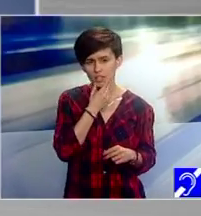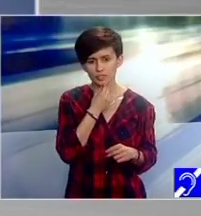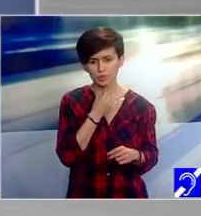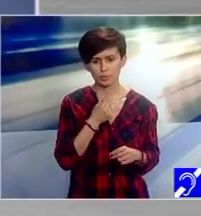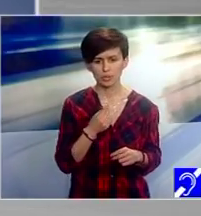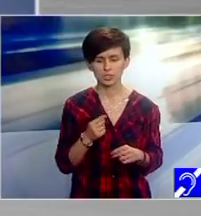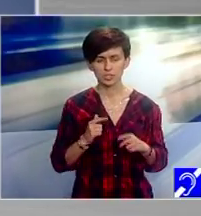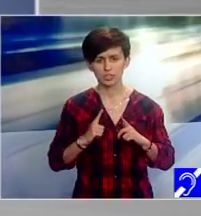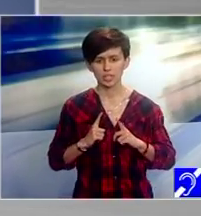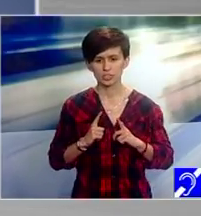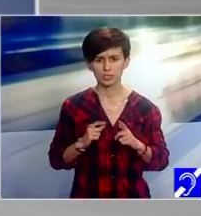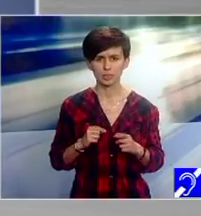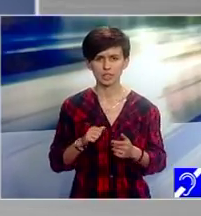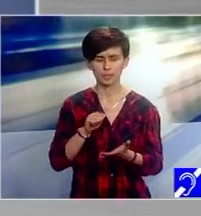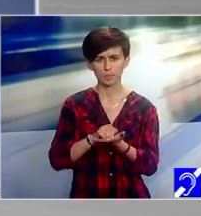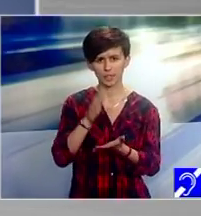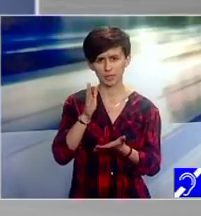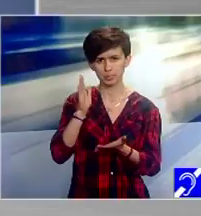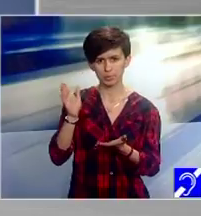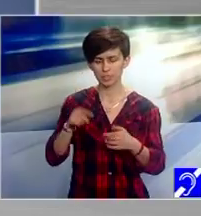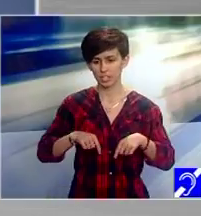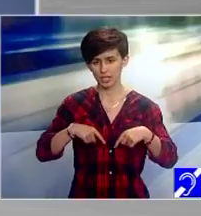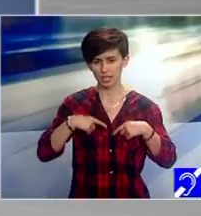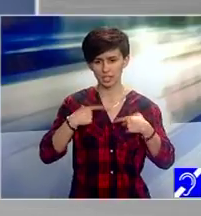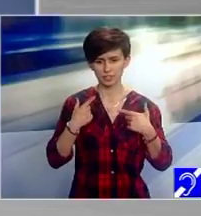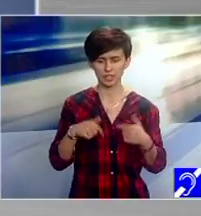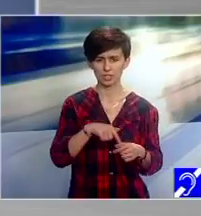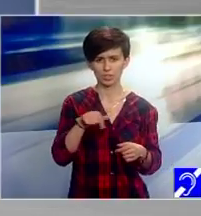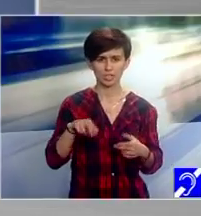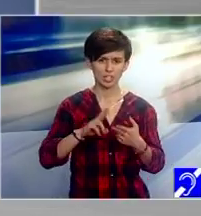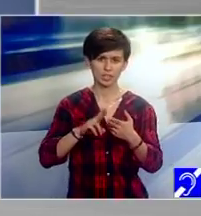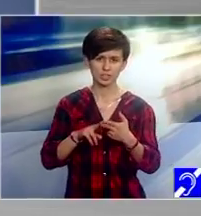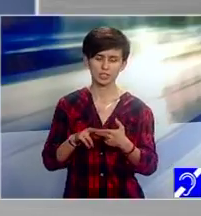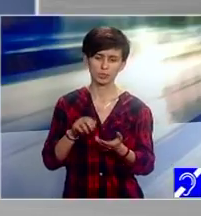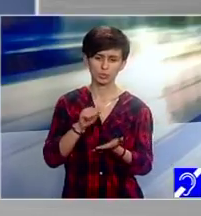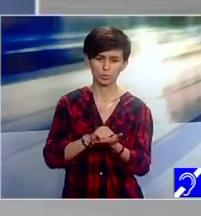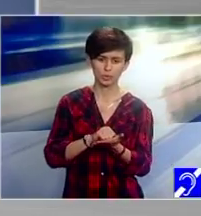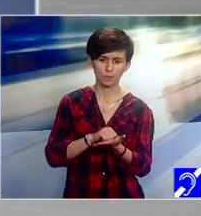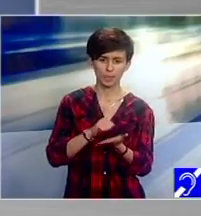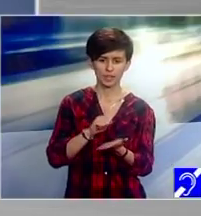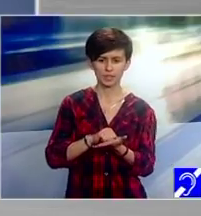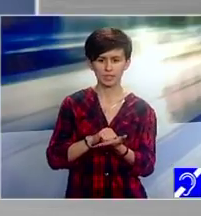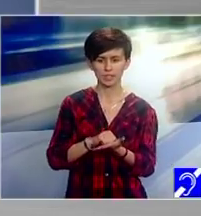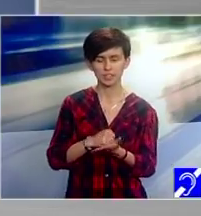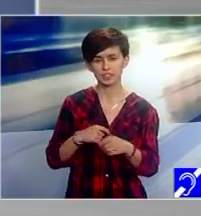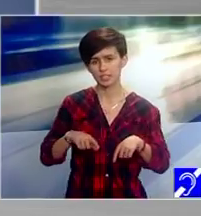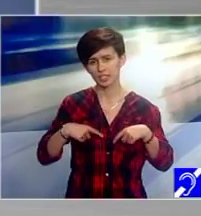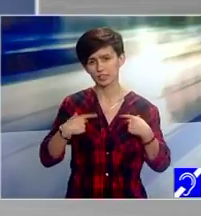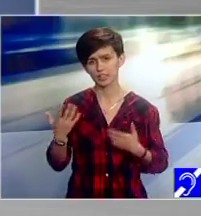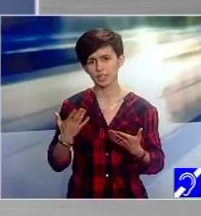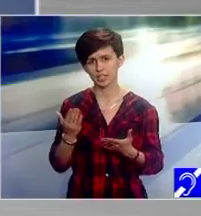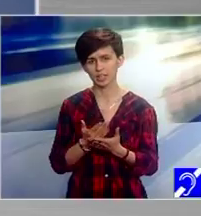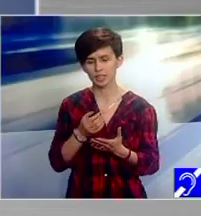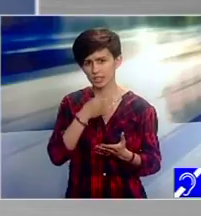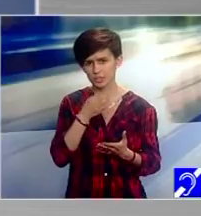nou și aștepta Biblioteca Vie. Ne întâlnim cu așa numitele cărți vii. Sunt povești care de viață ale persoanelor